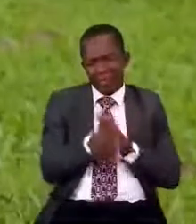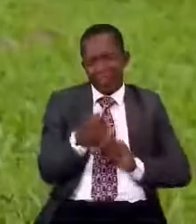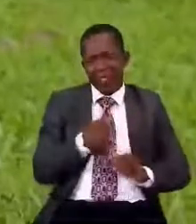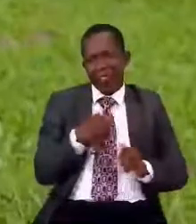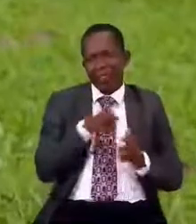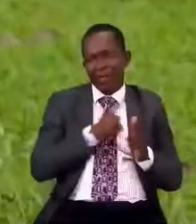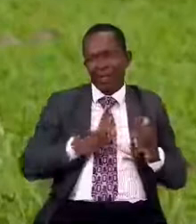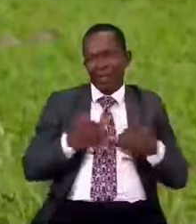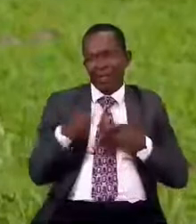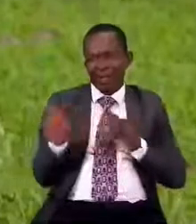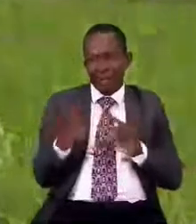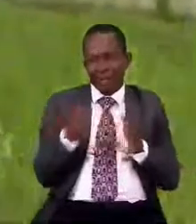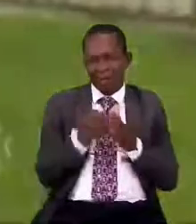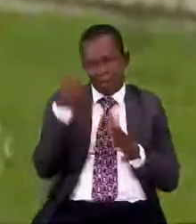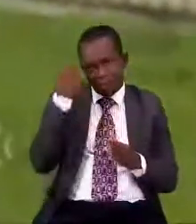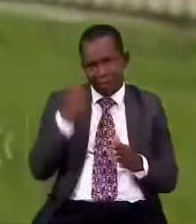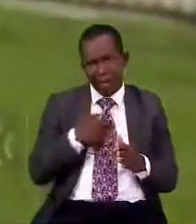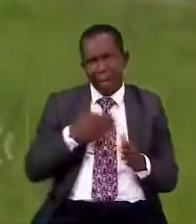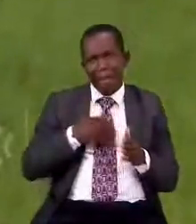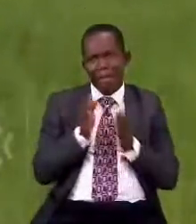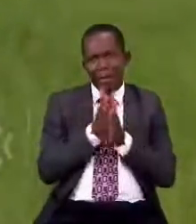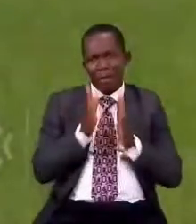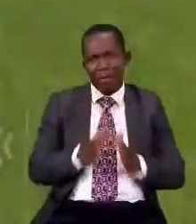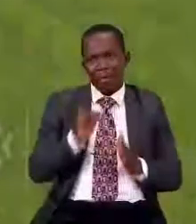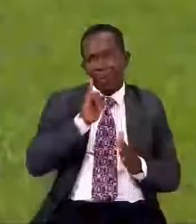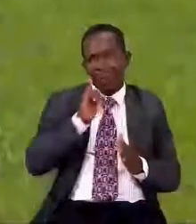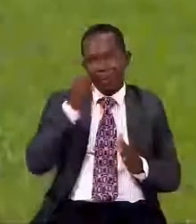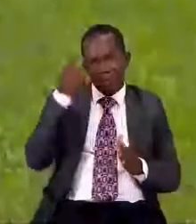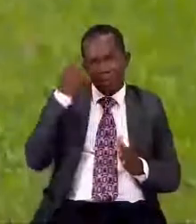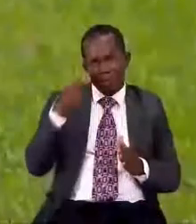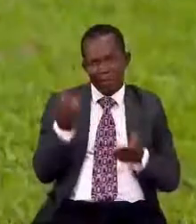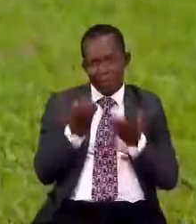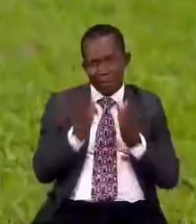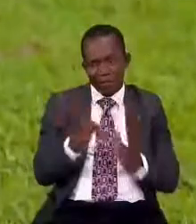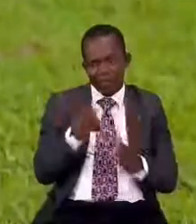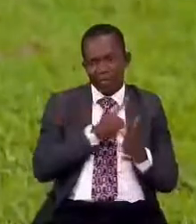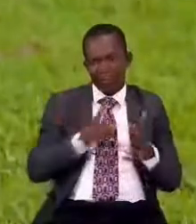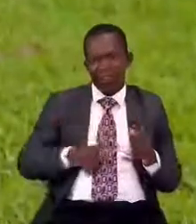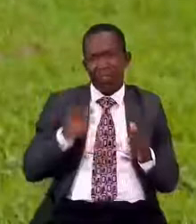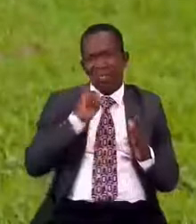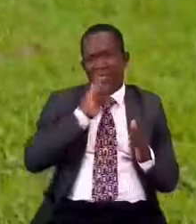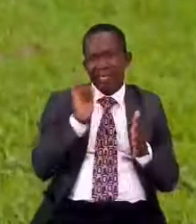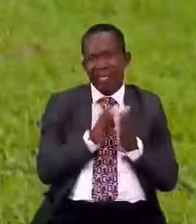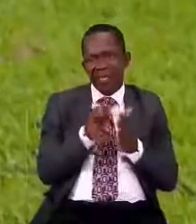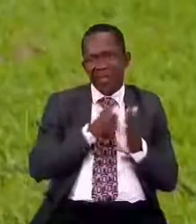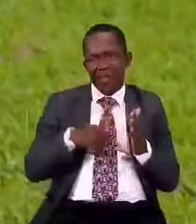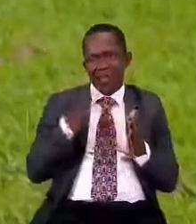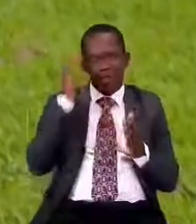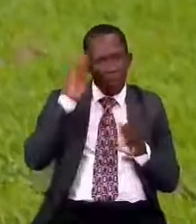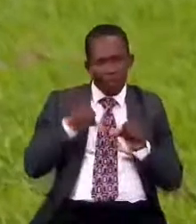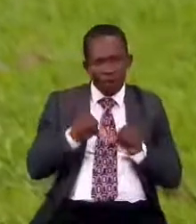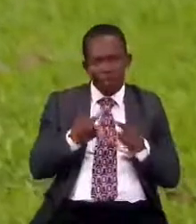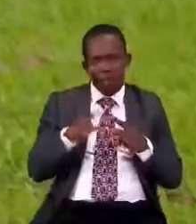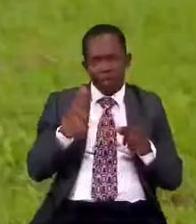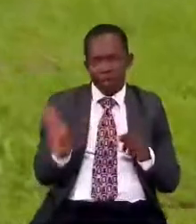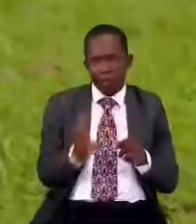pour Pasteur Koumoui, c'est que Dieu qui l'a utilisé pour faire ce miracle, que le Seigneur continue de l'oindre, de le fortifier. Merci pour ce qu'il m'a